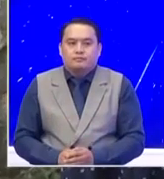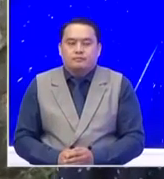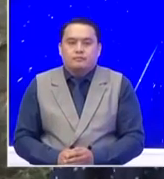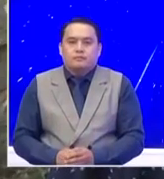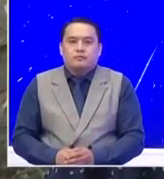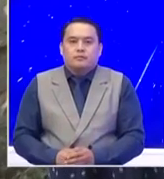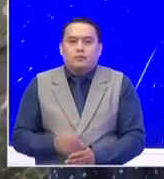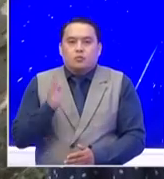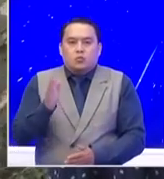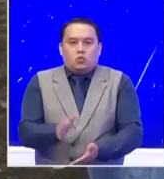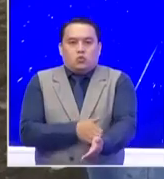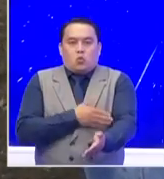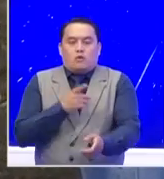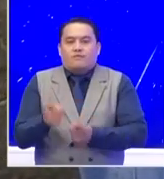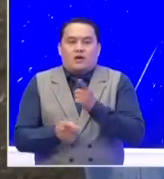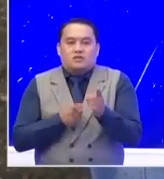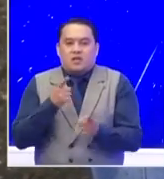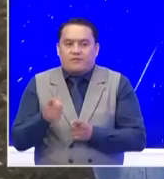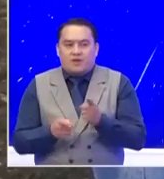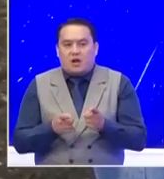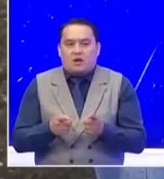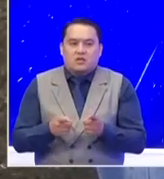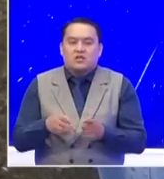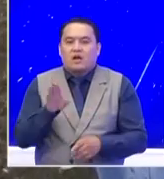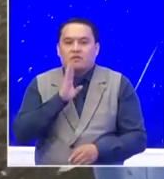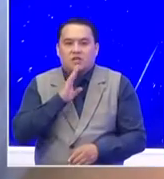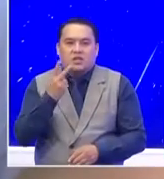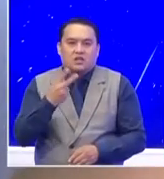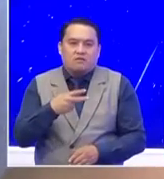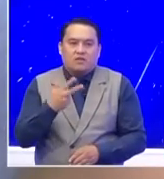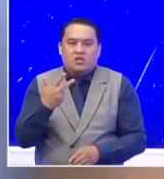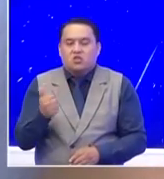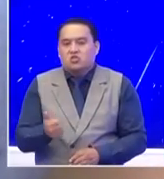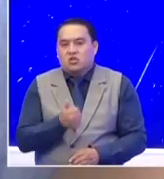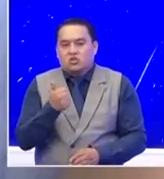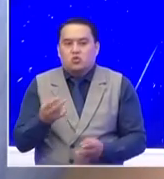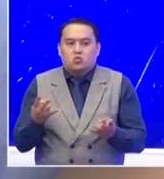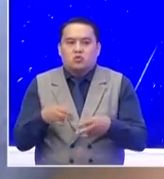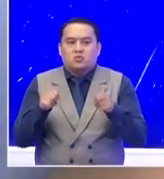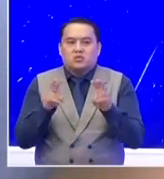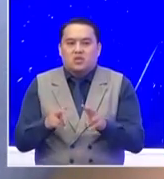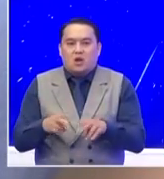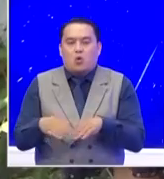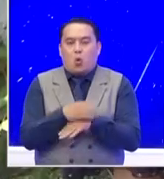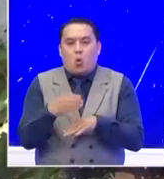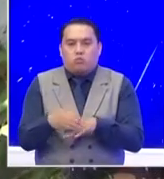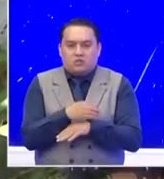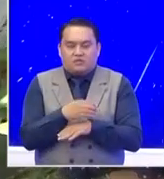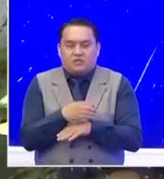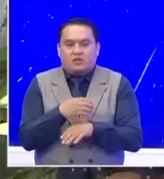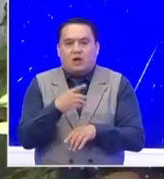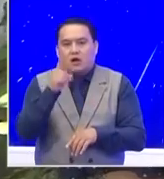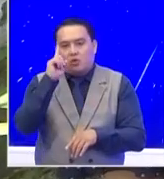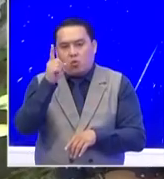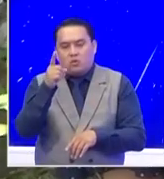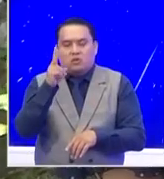Веронике предстоит еще долгий процесс восстановления. Полгода девочке 23 часа в сутки придется носить специальную обувь, брейсы. Но уже к году